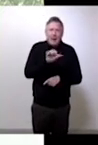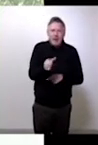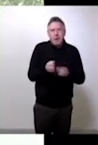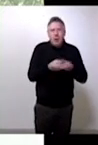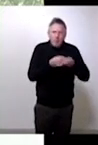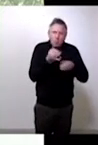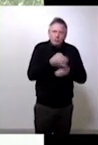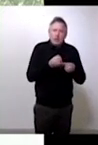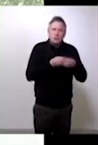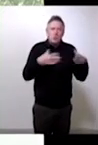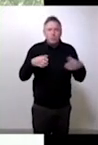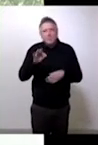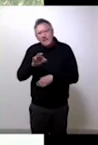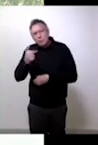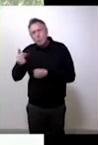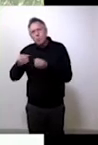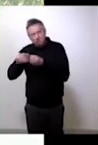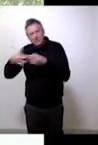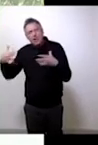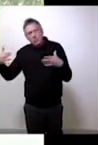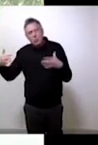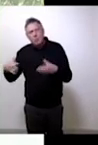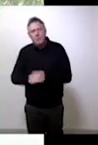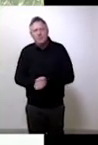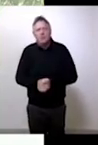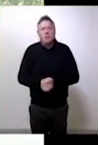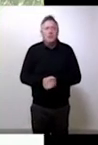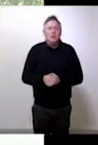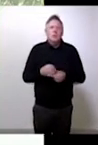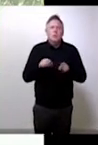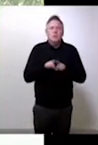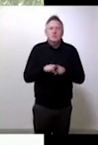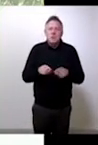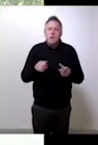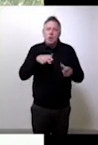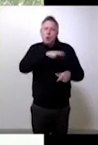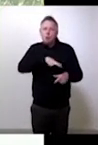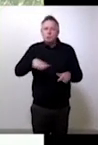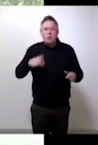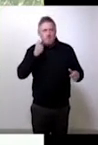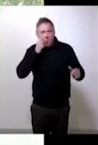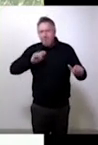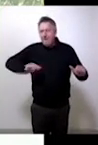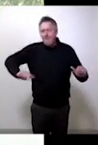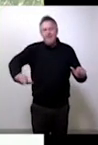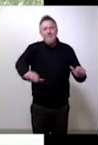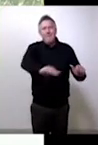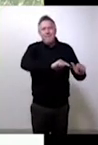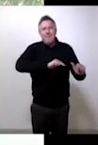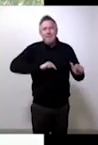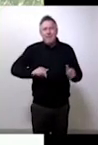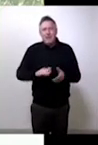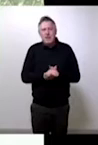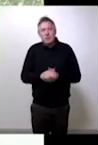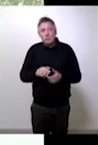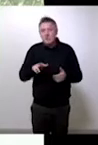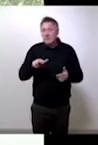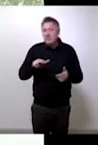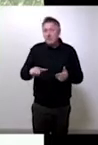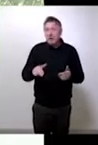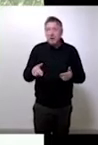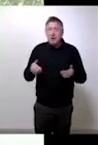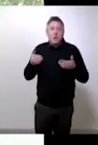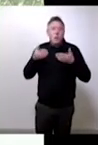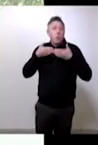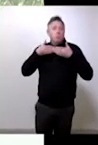On a un axe important aussi sur la mobilisation du parc de logements existants, avec l'objectif de remettre sur le marché des logements qui peuvent